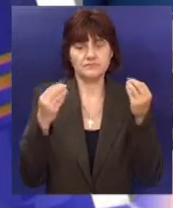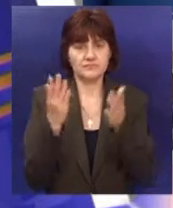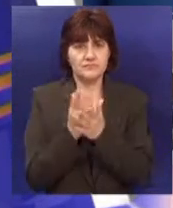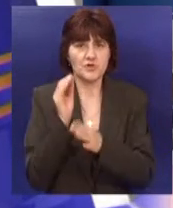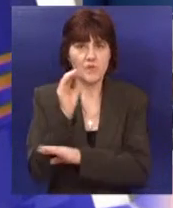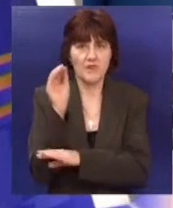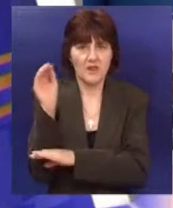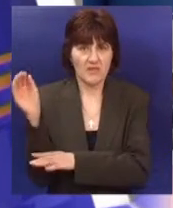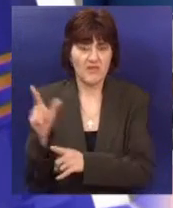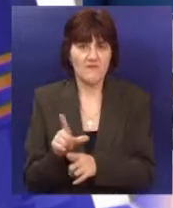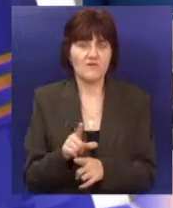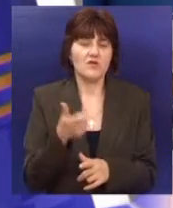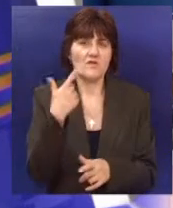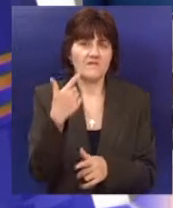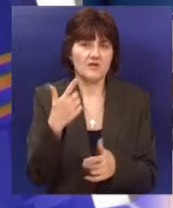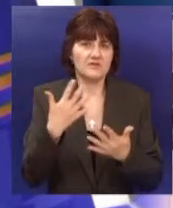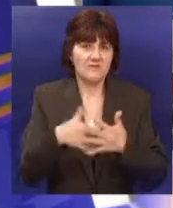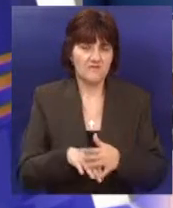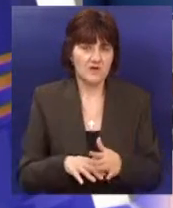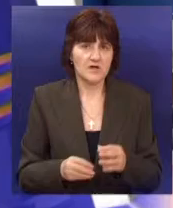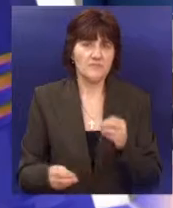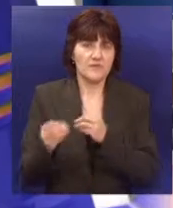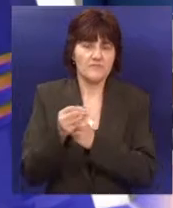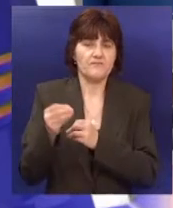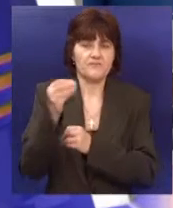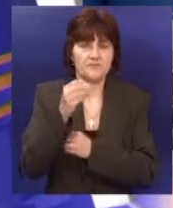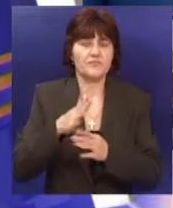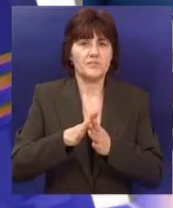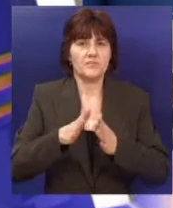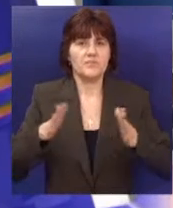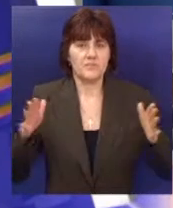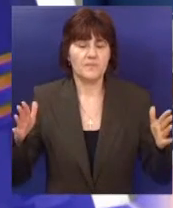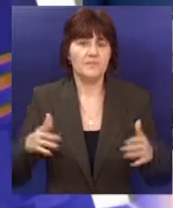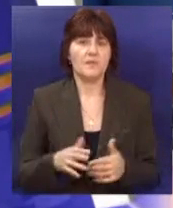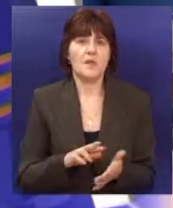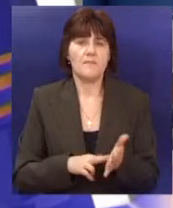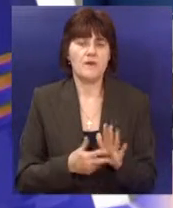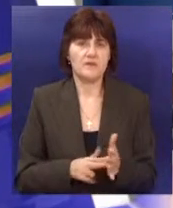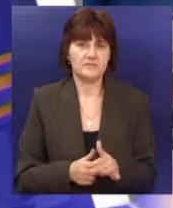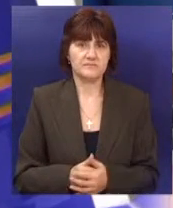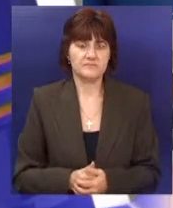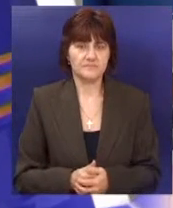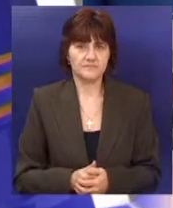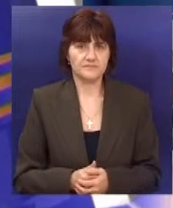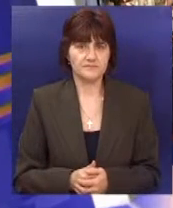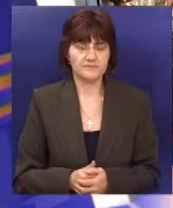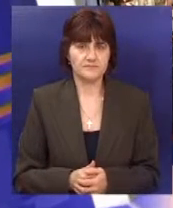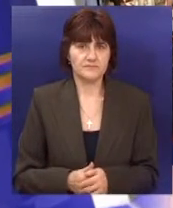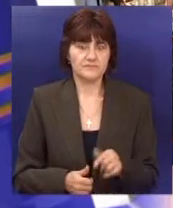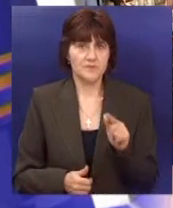njihov broj dostići do oko 20 firmi i da ćemo time i povećati naš prostor, planirani